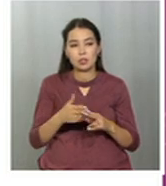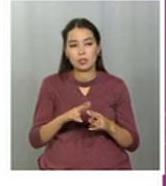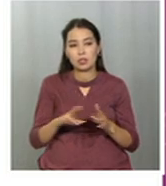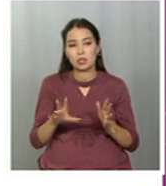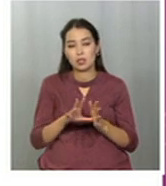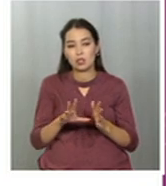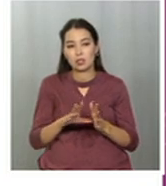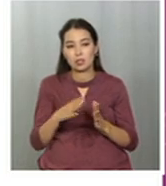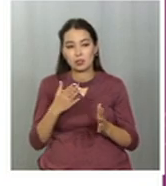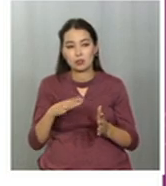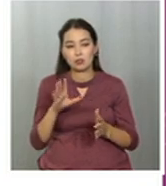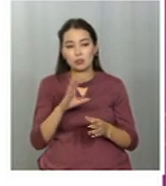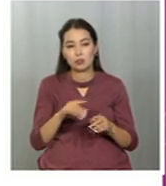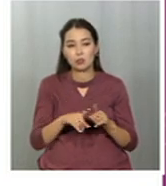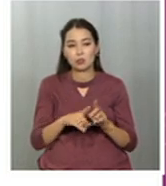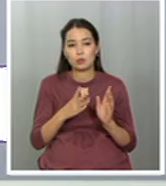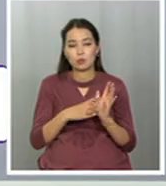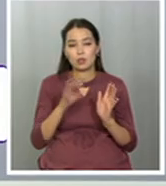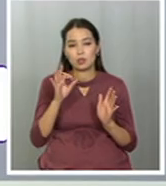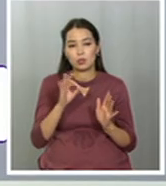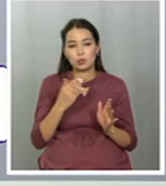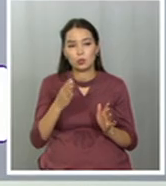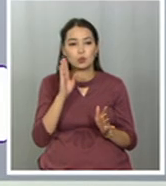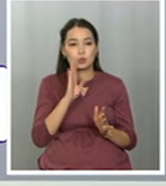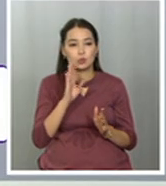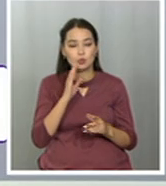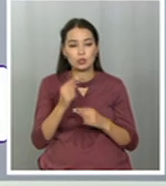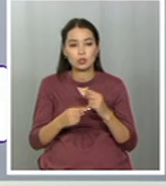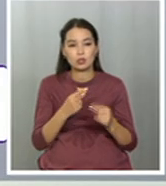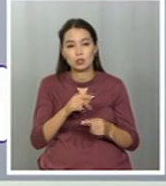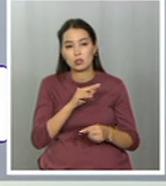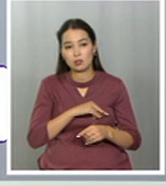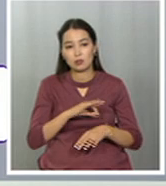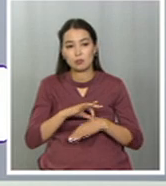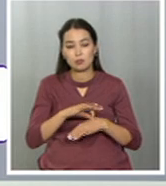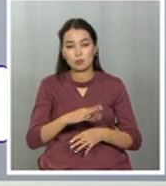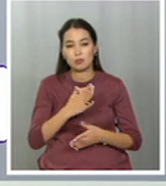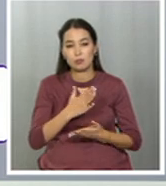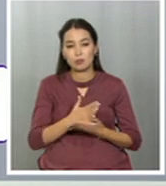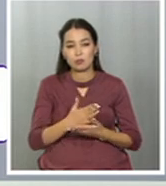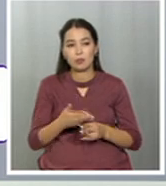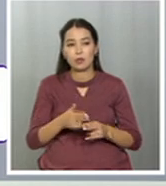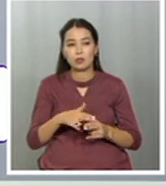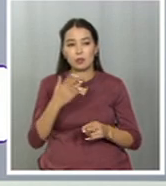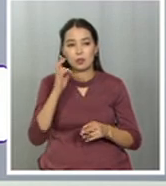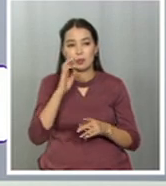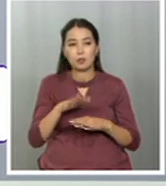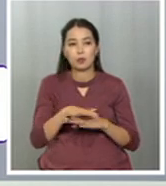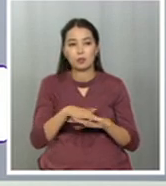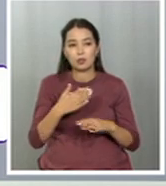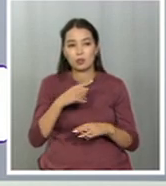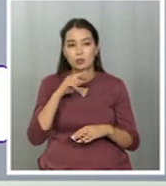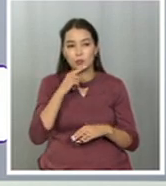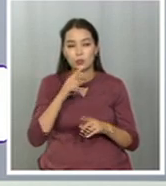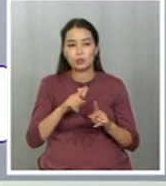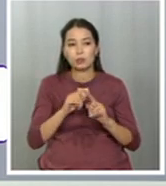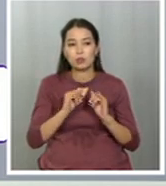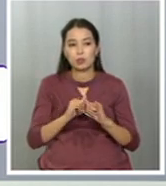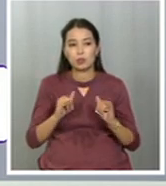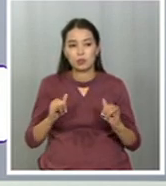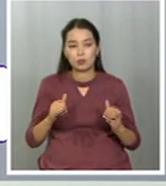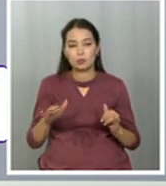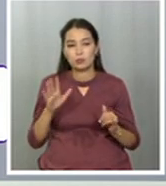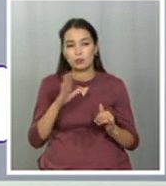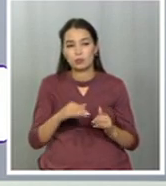энергиясының 90% су ресурстарын қолдану арқылы жүзеге асырылады. Яғни бұл мемлекеттің экономикалық дамуында су